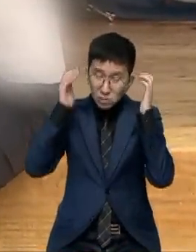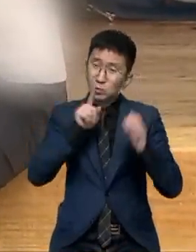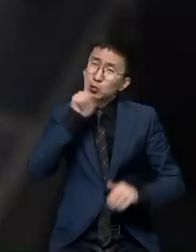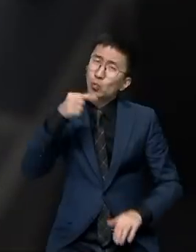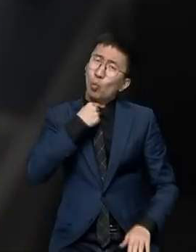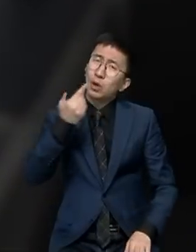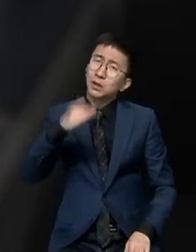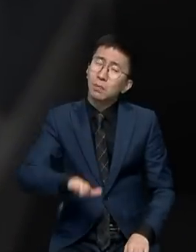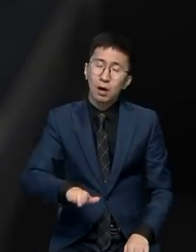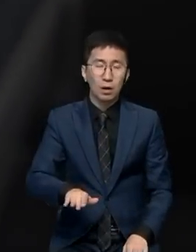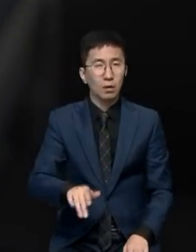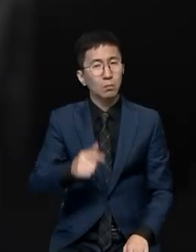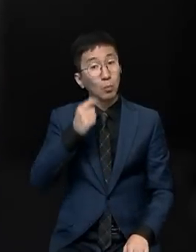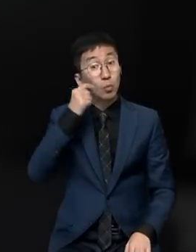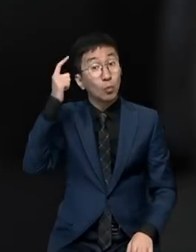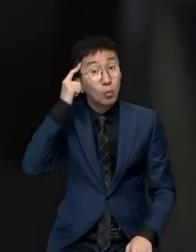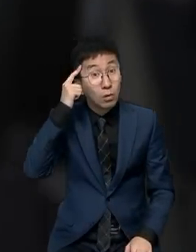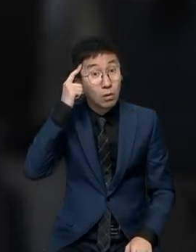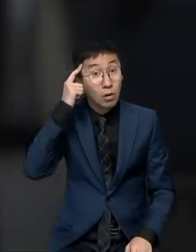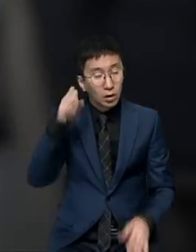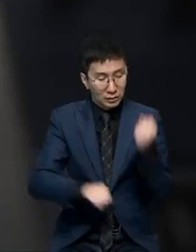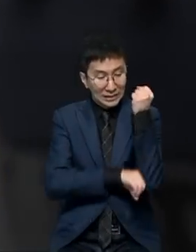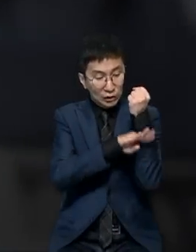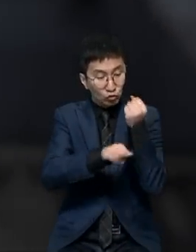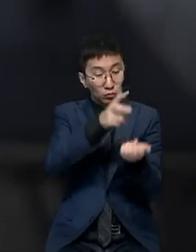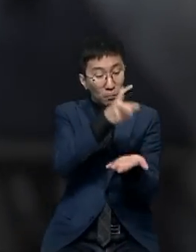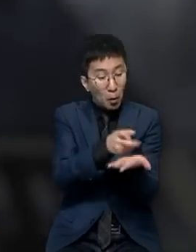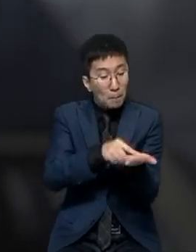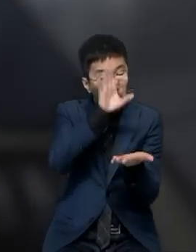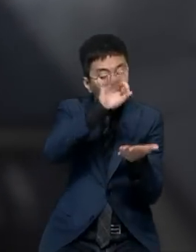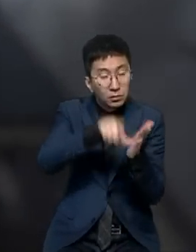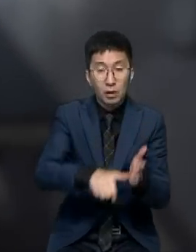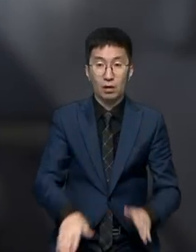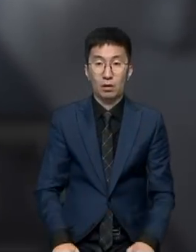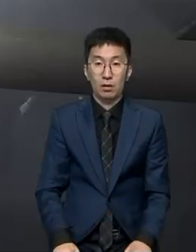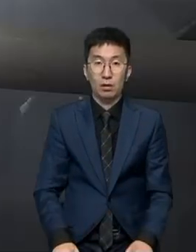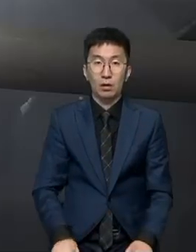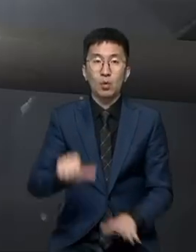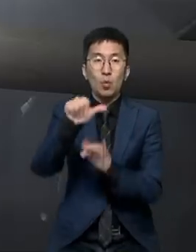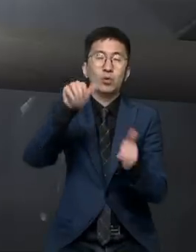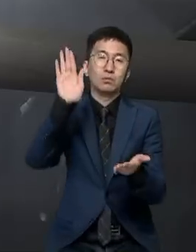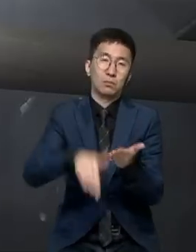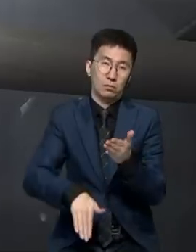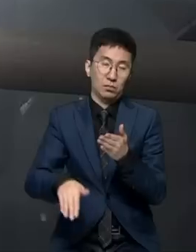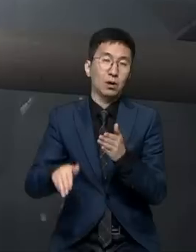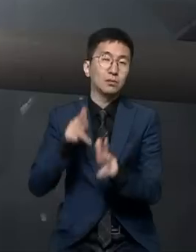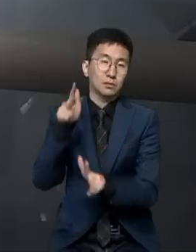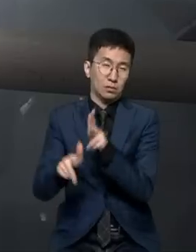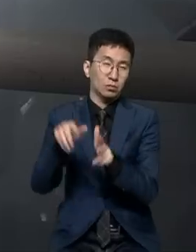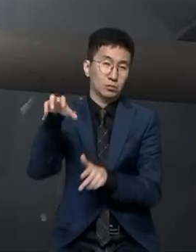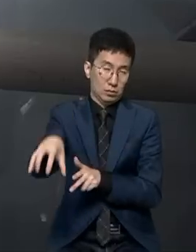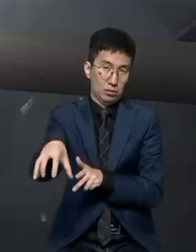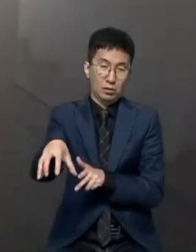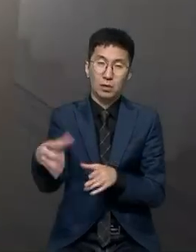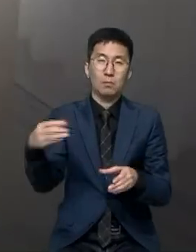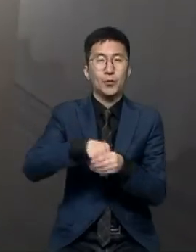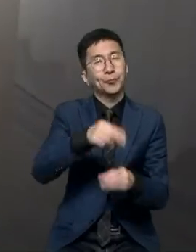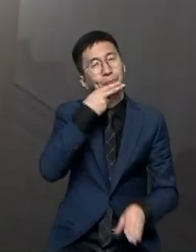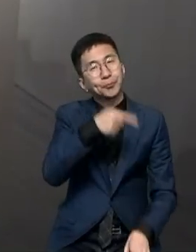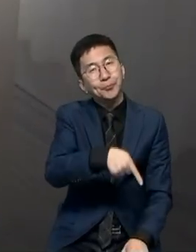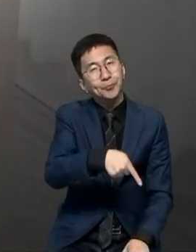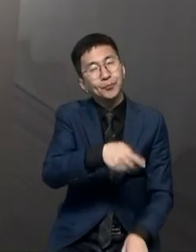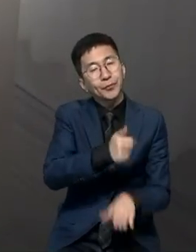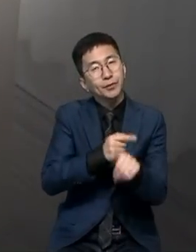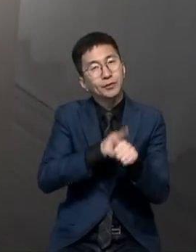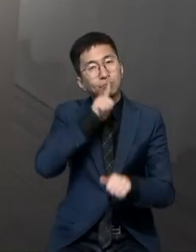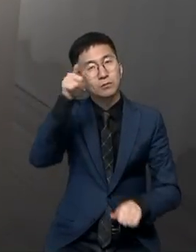없었습니다. 직장 내 괴롭힘 금지에 법적 근거가 되는 근로기준법이 5인 미만 사업장에는 적용되지 않다 보니 이들은